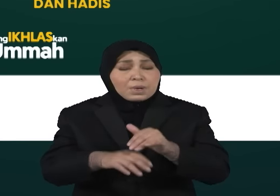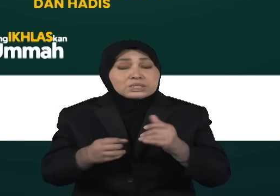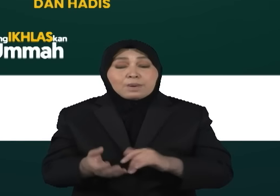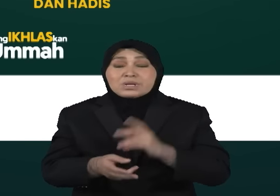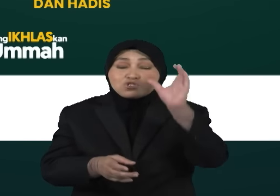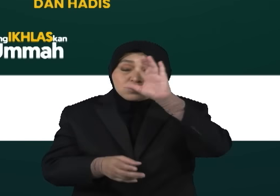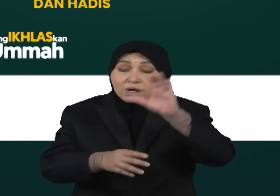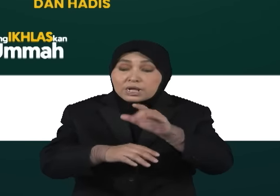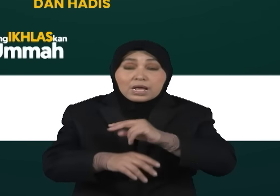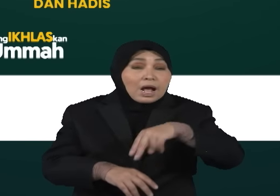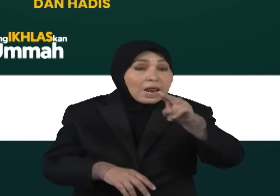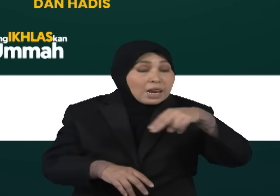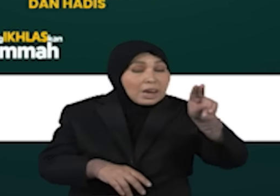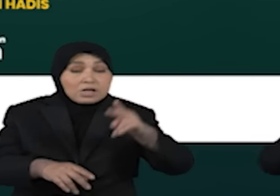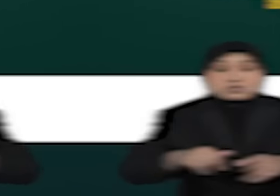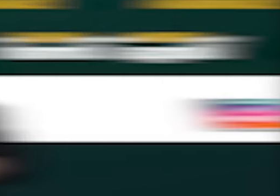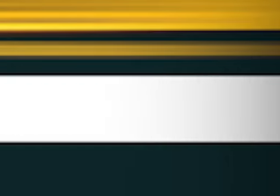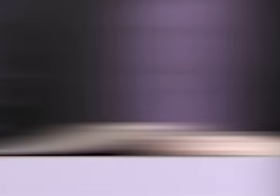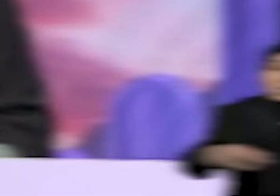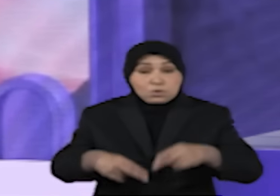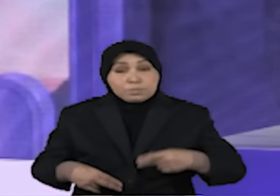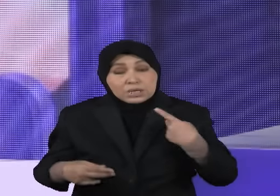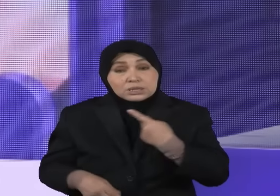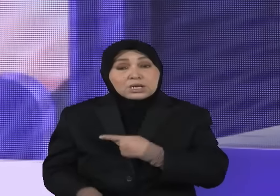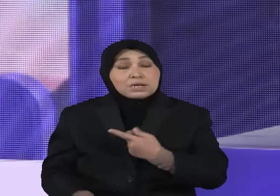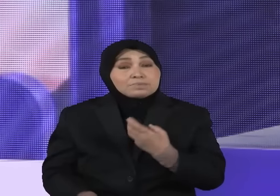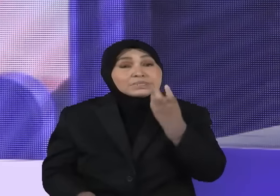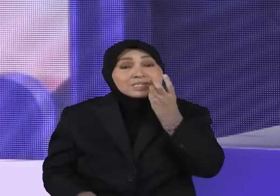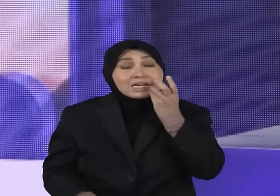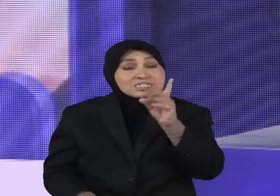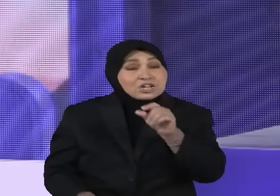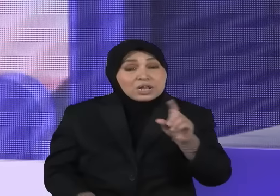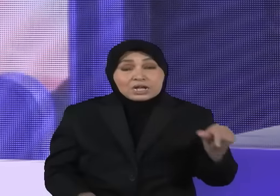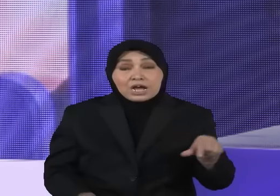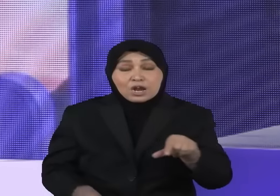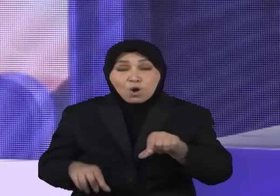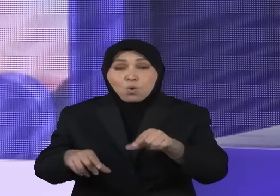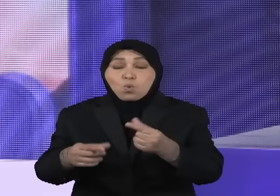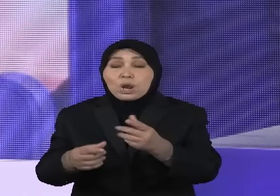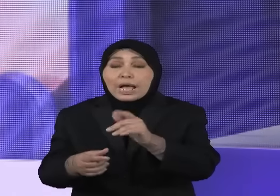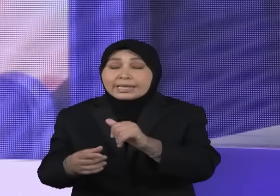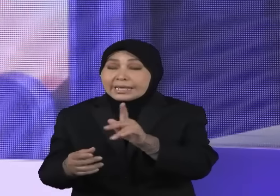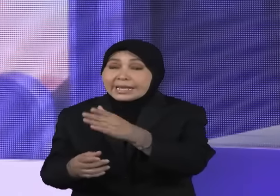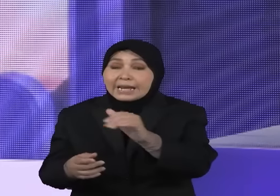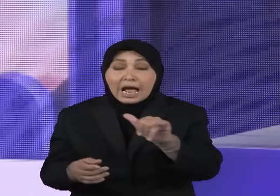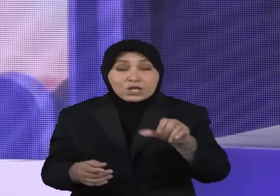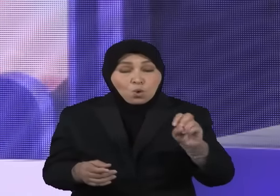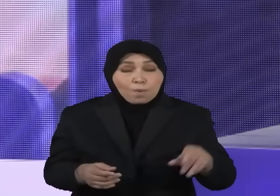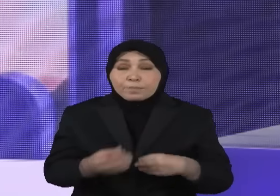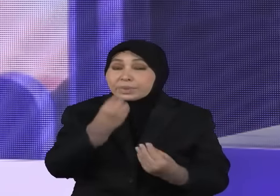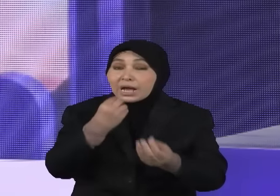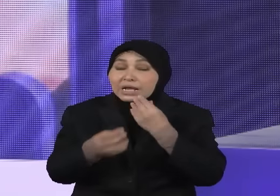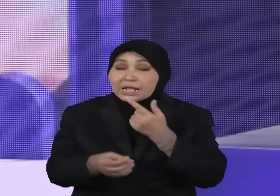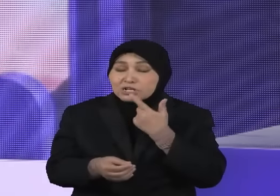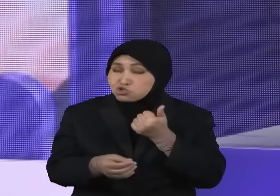yang halal sepanjang hidup kita. Nasi dagang gulai ikan air dimakan